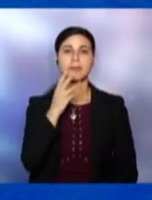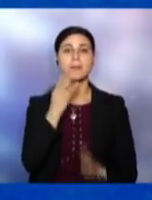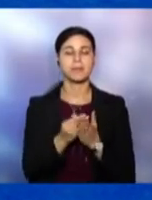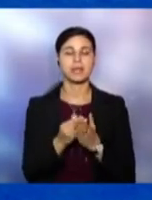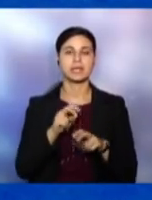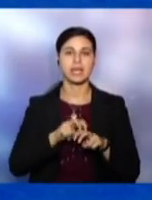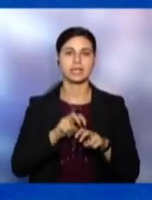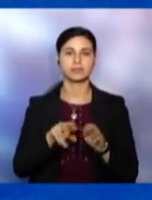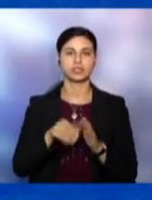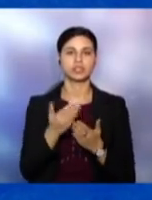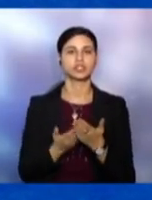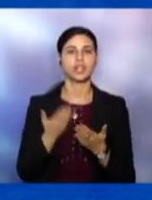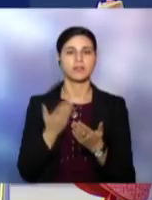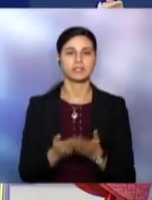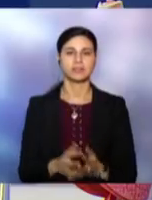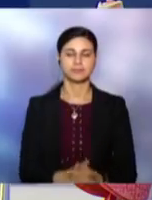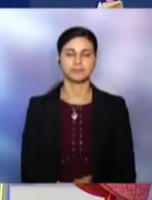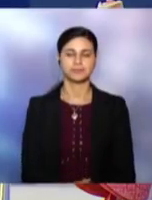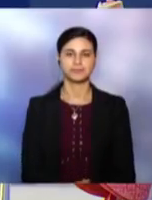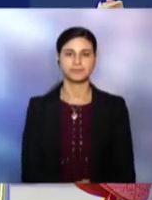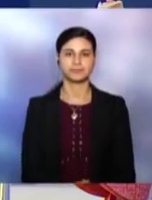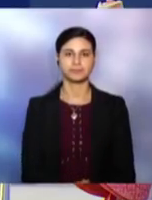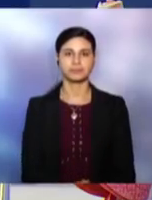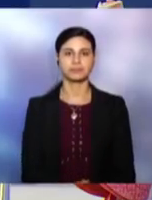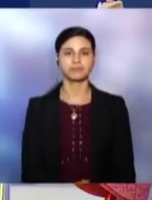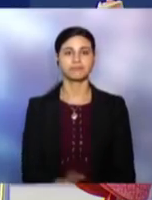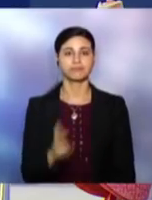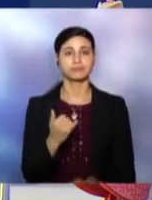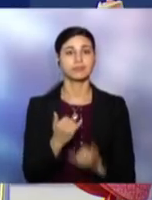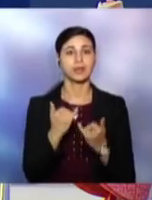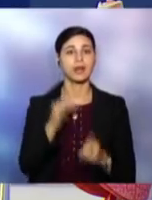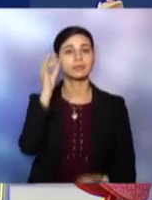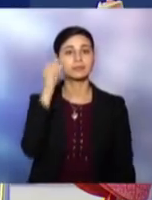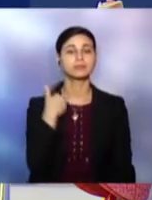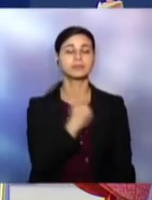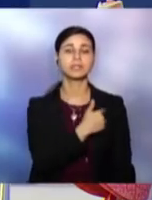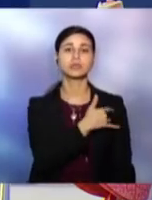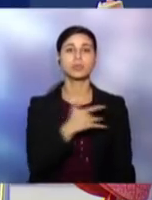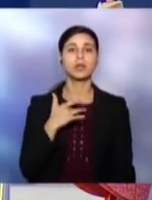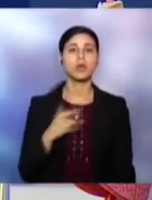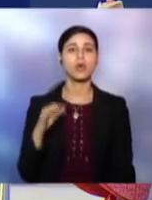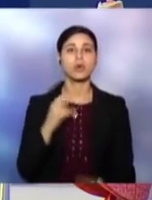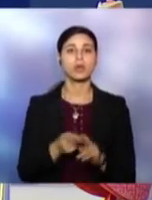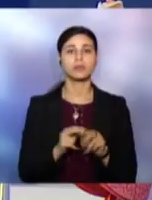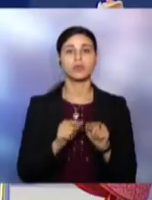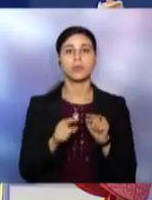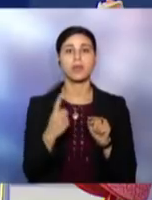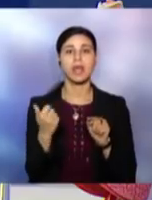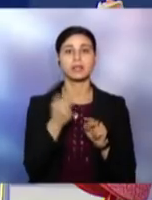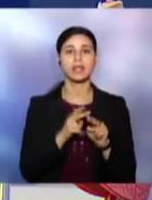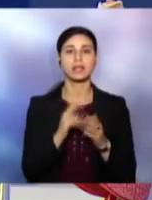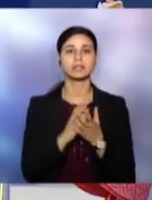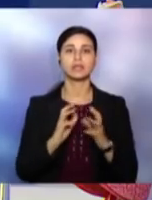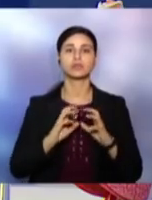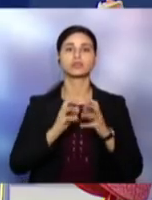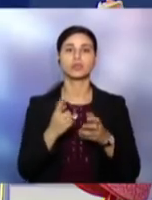პირადი ექიმის რჩევით. შემთხვევით არ და გაგახსენეთ ვიქტორინა ტუბერკულოზის შესახებ, იმიტომ რომ მიმდინარე კვირა ეს არის